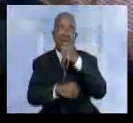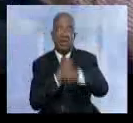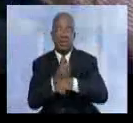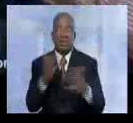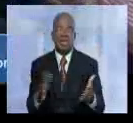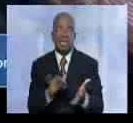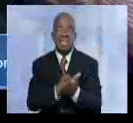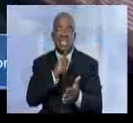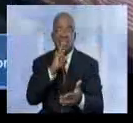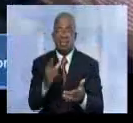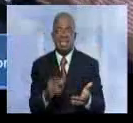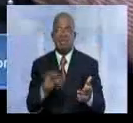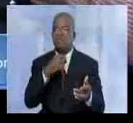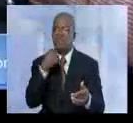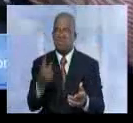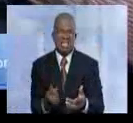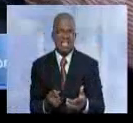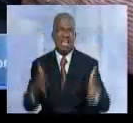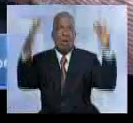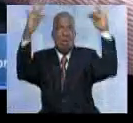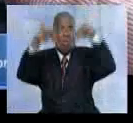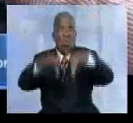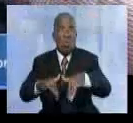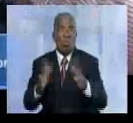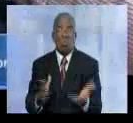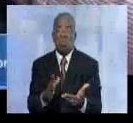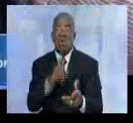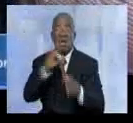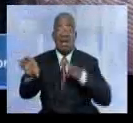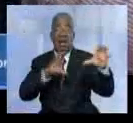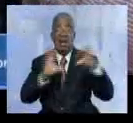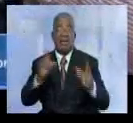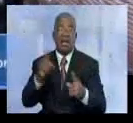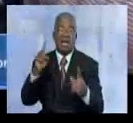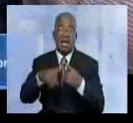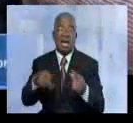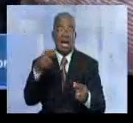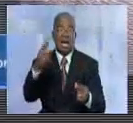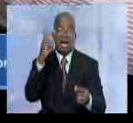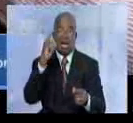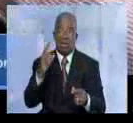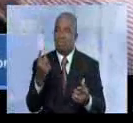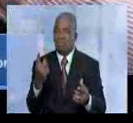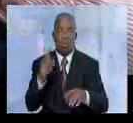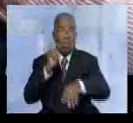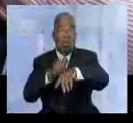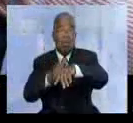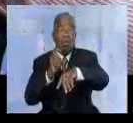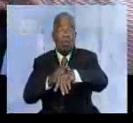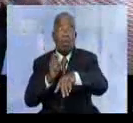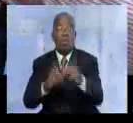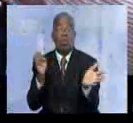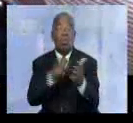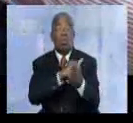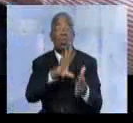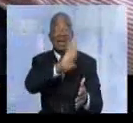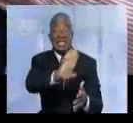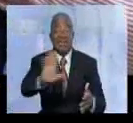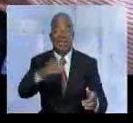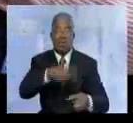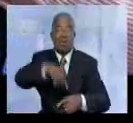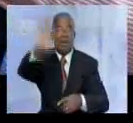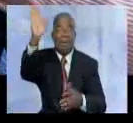que l'effondrement s'est produit à une heure où les enfants sont à l'école, les parents sont au travail. Les premiers engins ont pu extirper